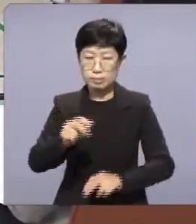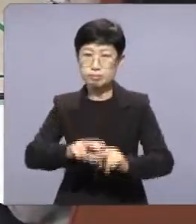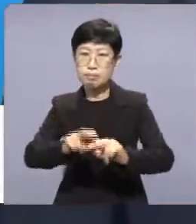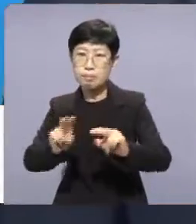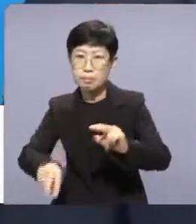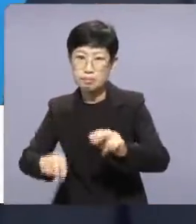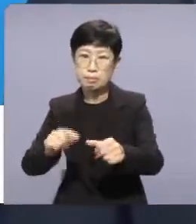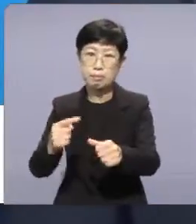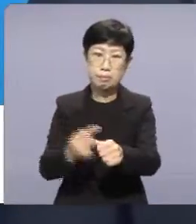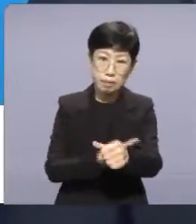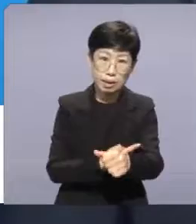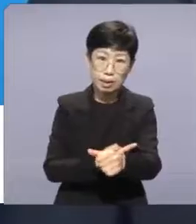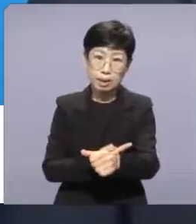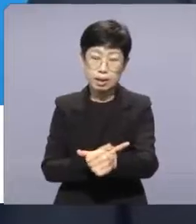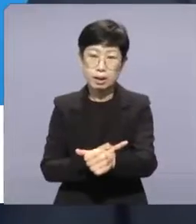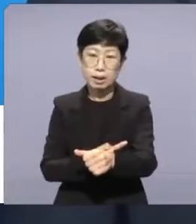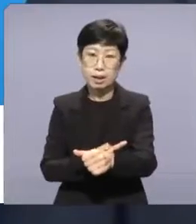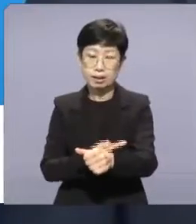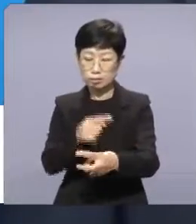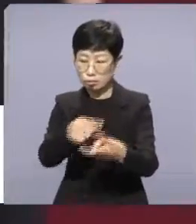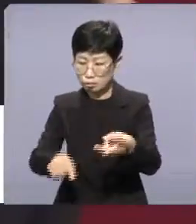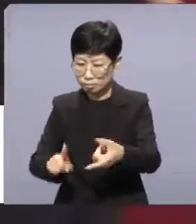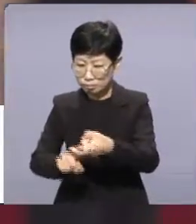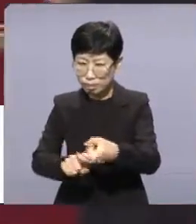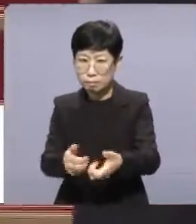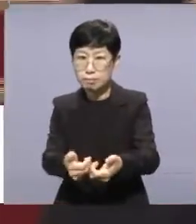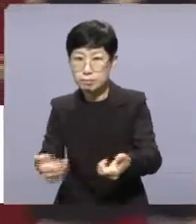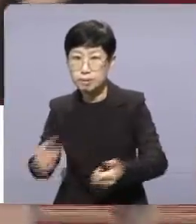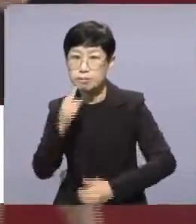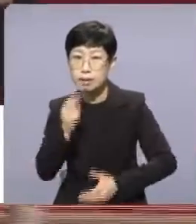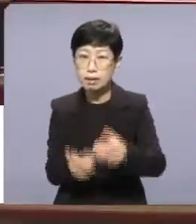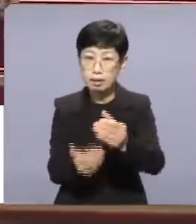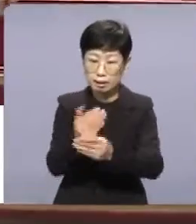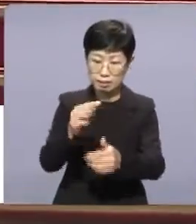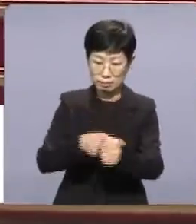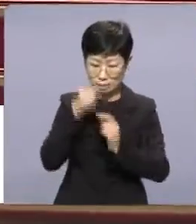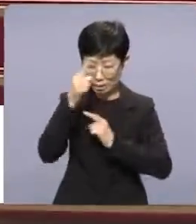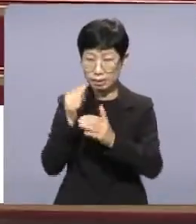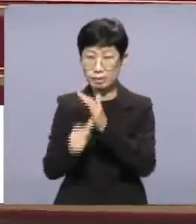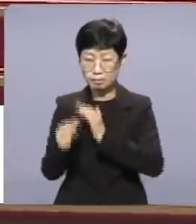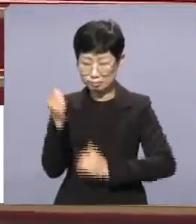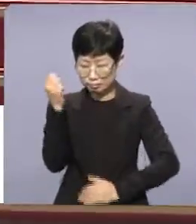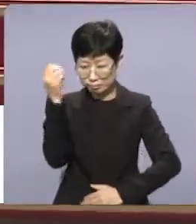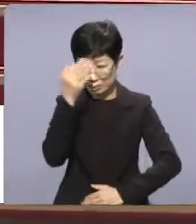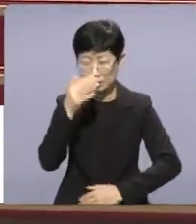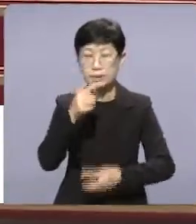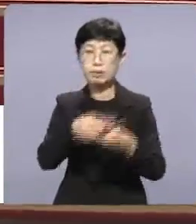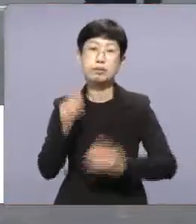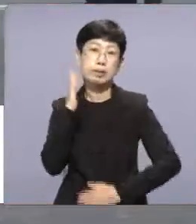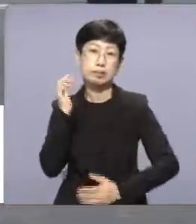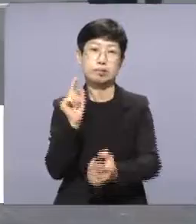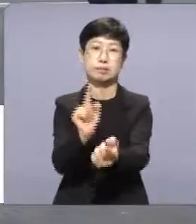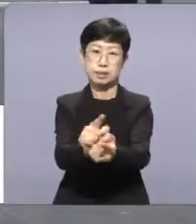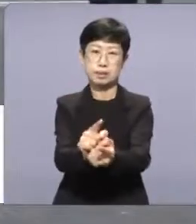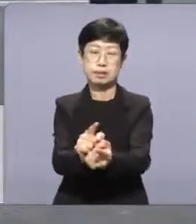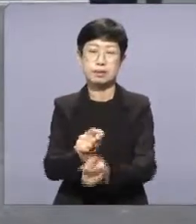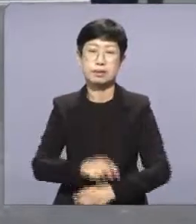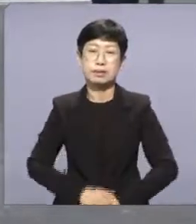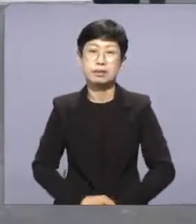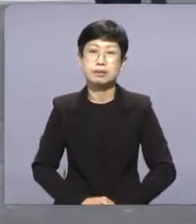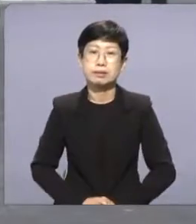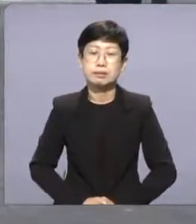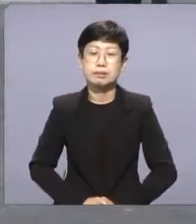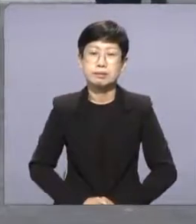사퇴하며 윤심이 떠났다는 해석이 나오자 이 대표는 윤 대통령을 깜짝 영접하며 윤심과의 분리를